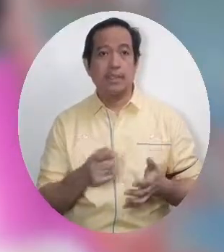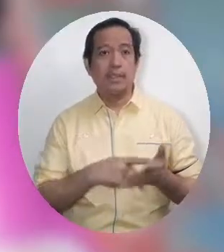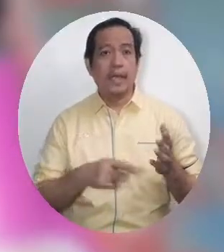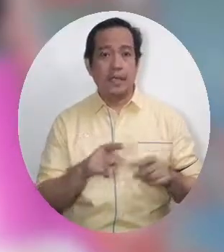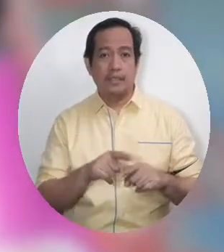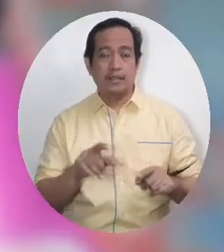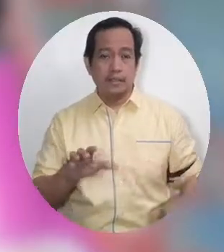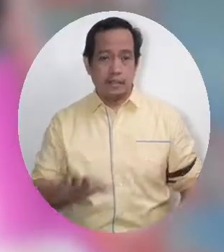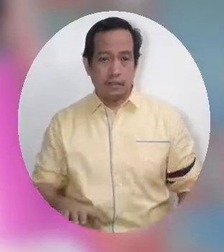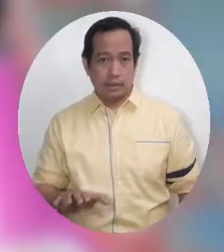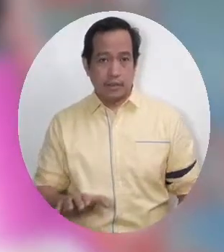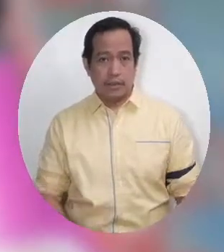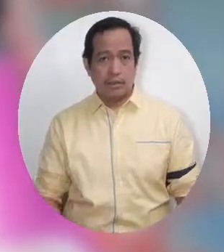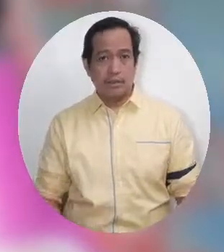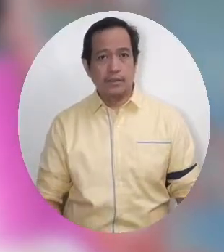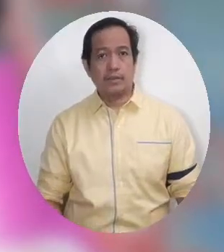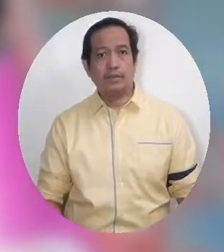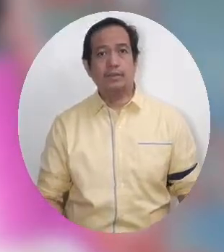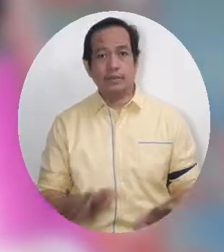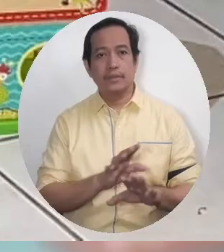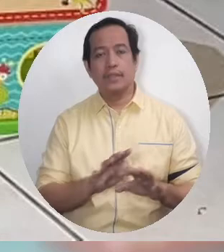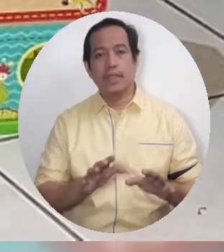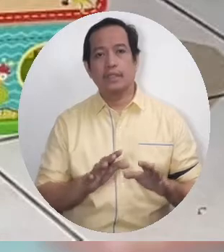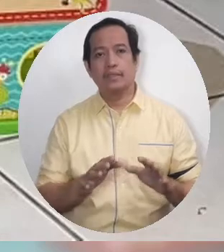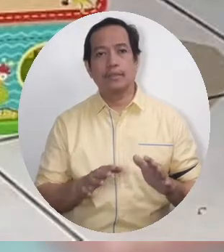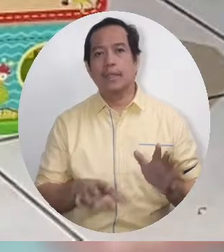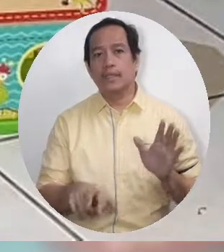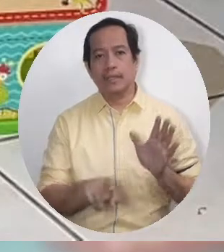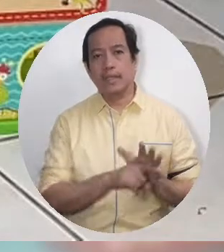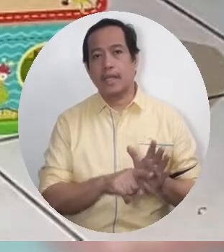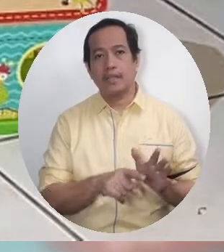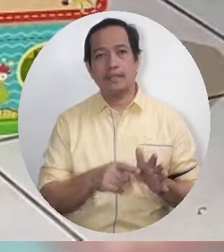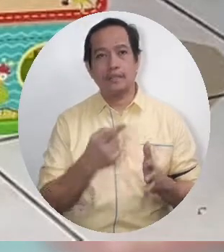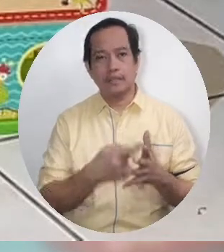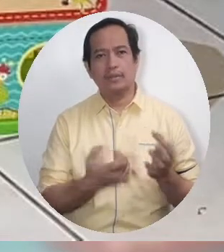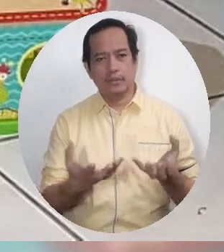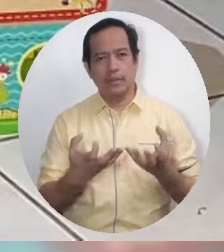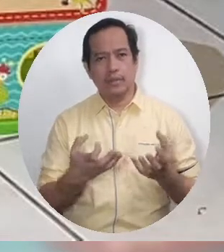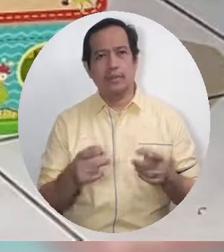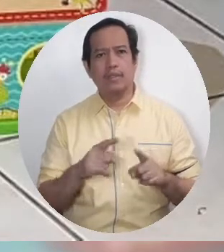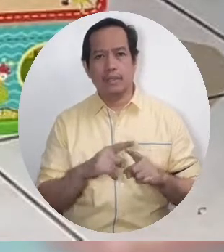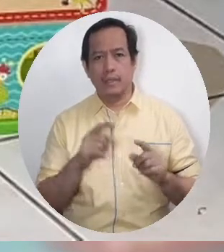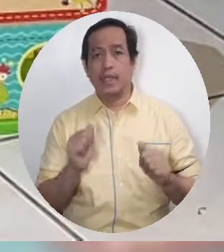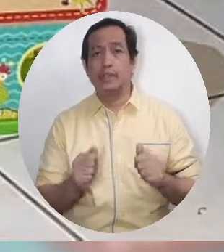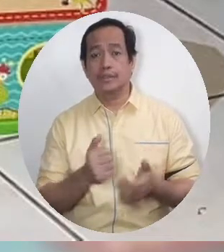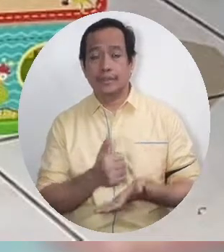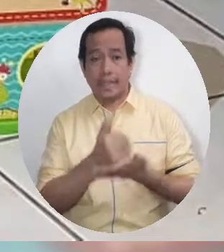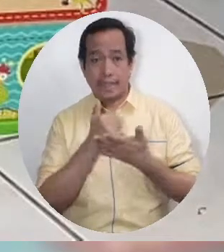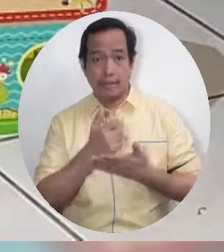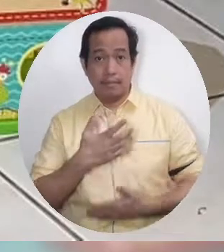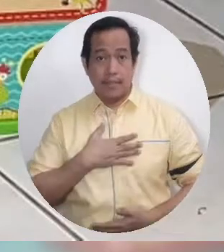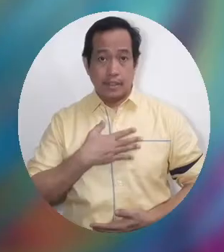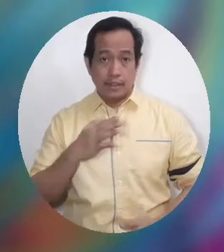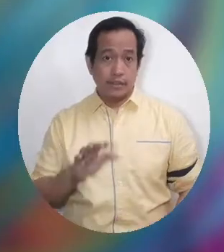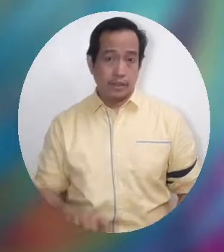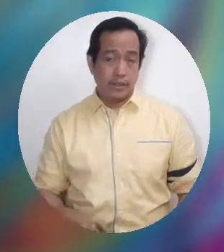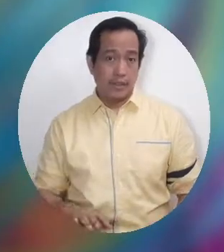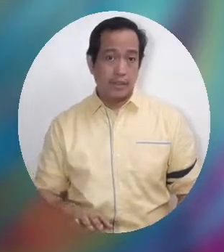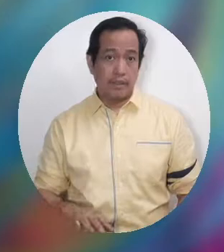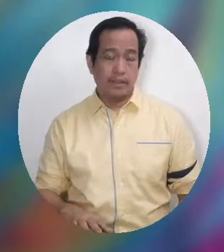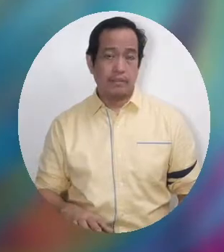bagay na gusto niyang gawin bilang bata. Hindi po namin siya dinideprive sa kung ano pa mang gawa. Basta po makakatulong sa